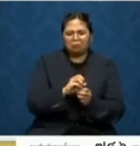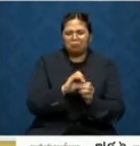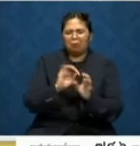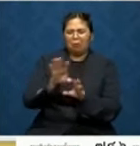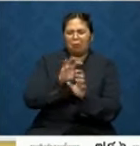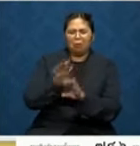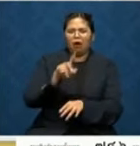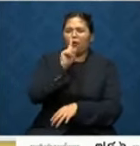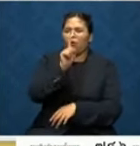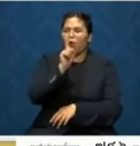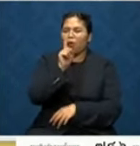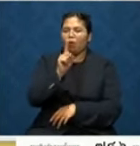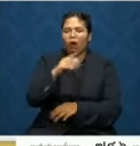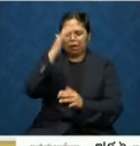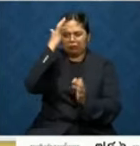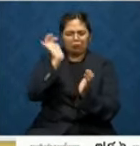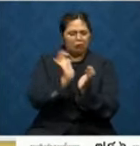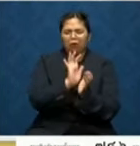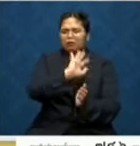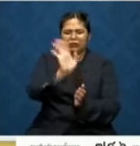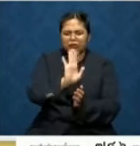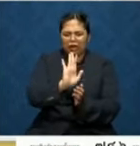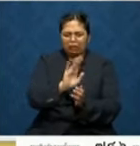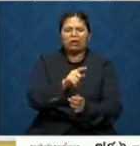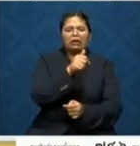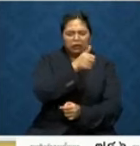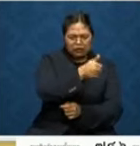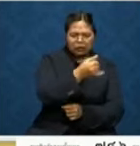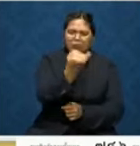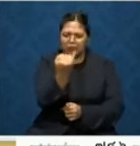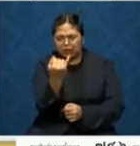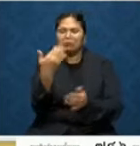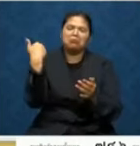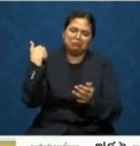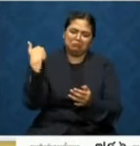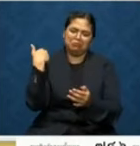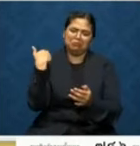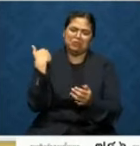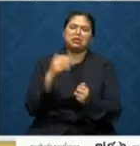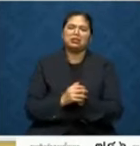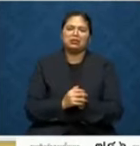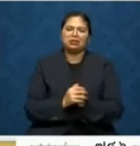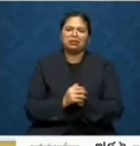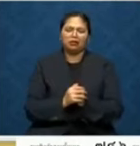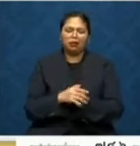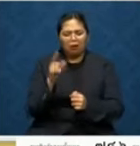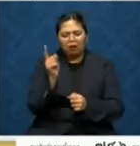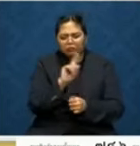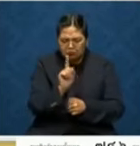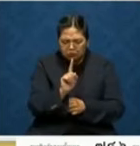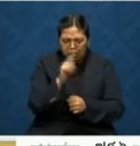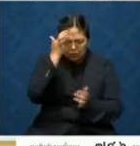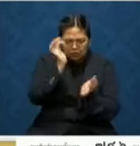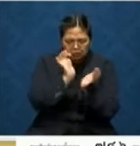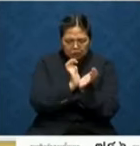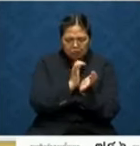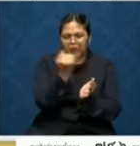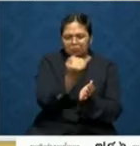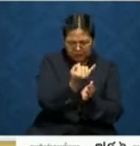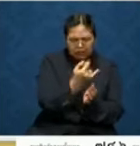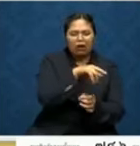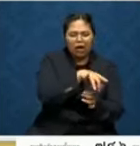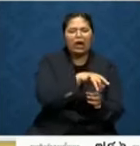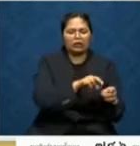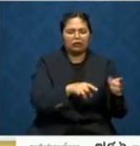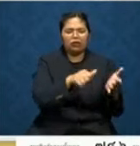ทั้งหมดเลยำรจทดีก็มีตำรวจที่น้วไหน ร้ายก็ให้จดการซะก็ดีใจนะคร